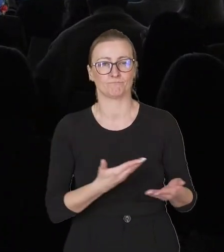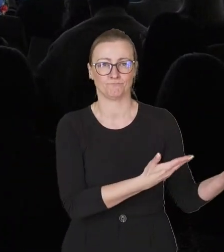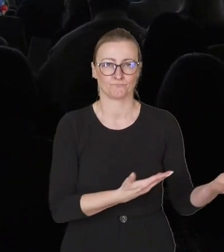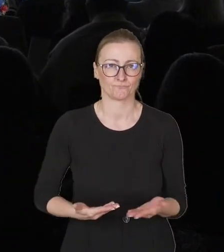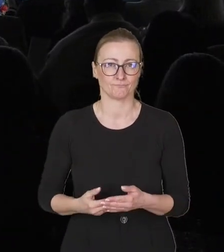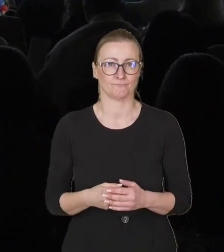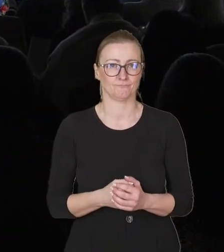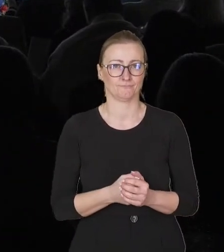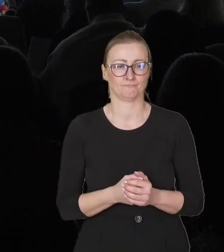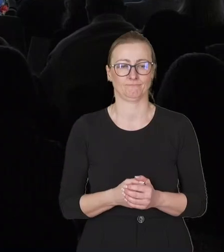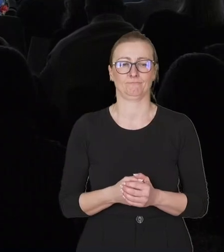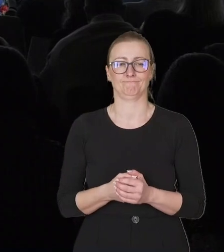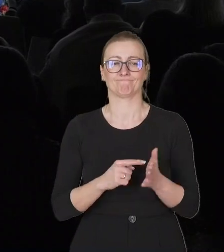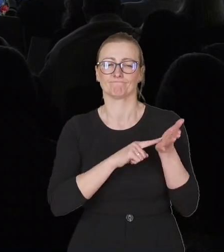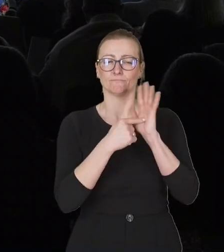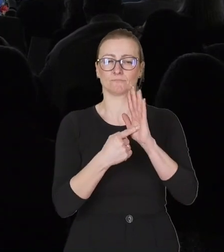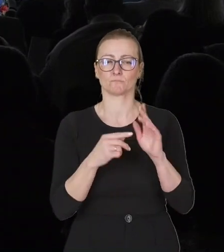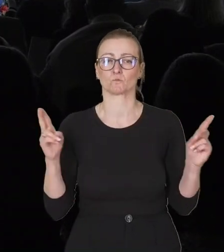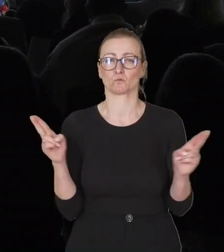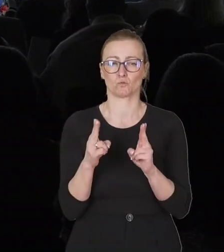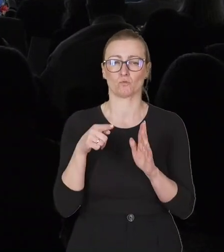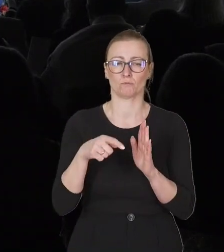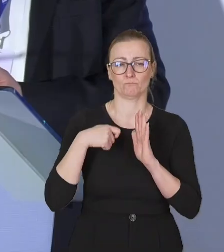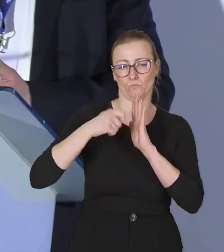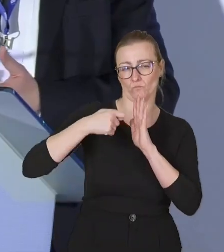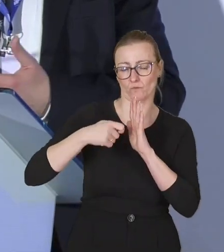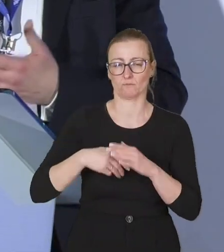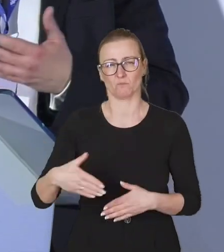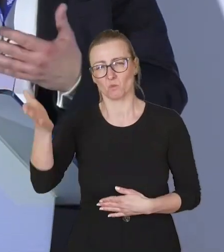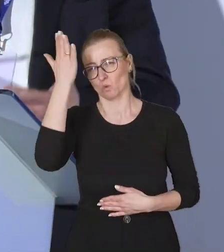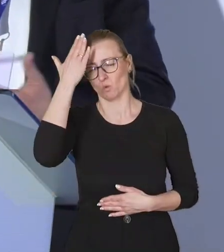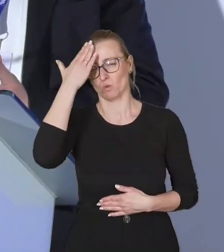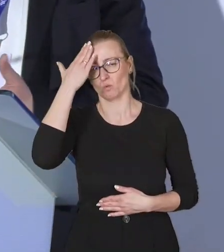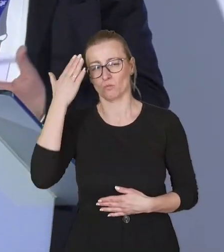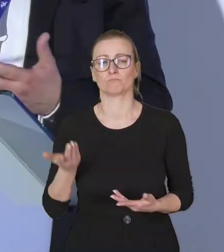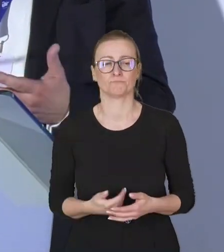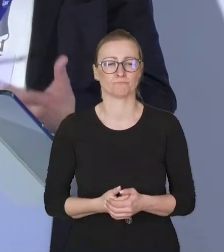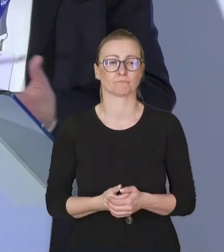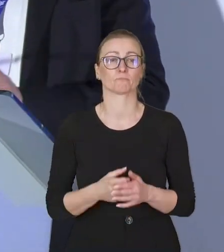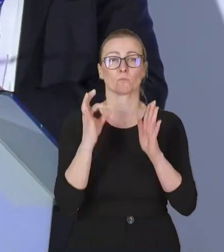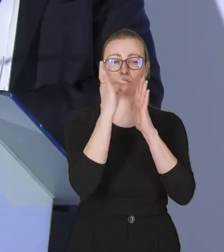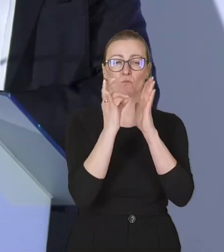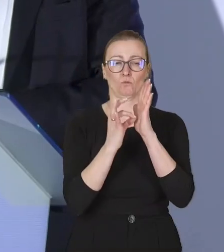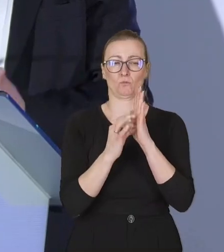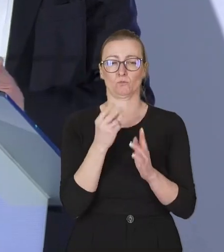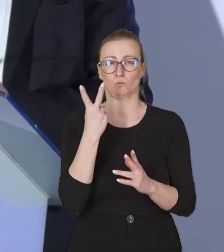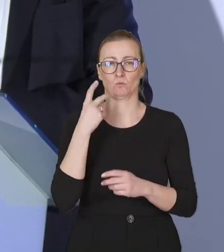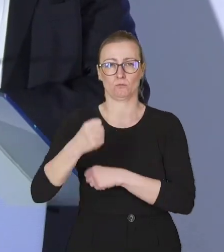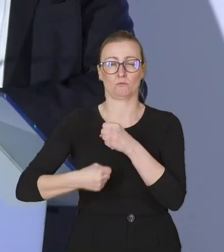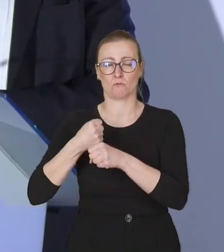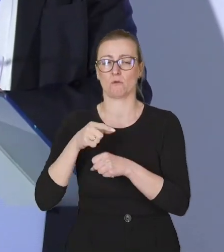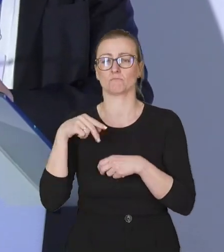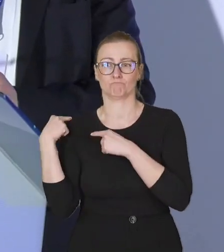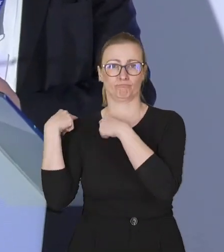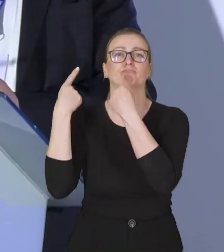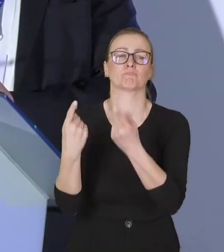heavily over the last 20 years to the prosperity of our citizens, regions, countries,